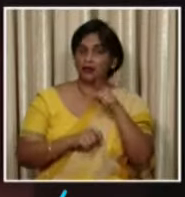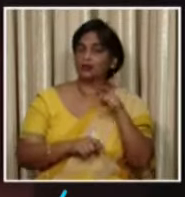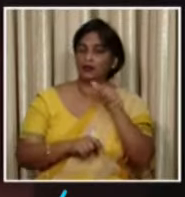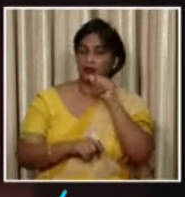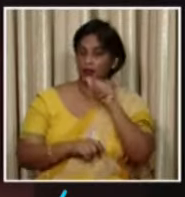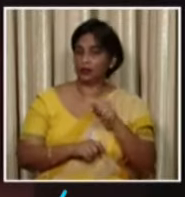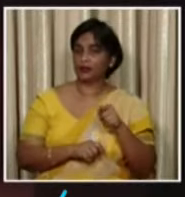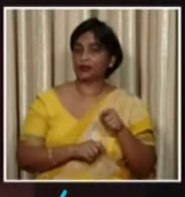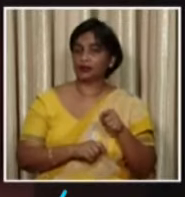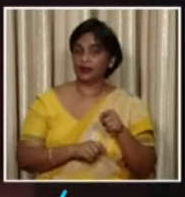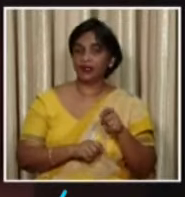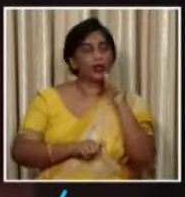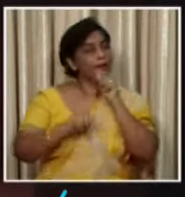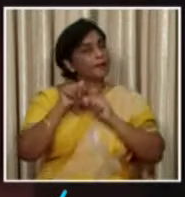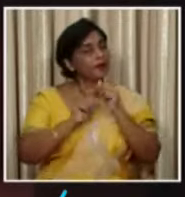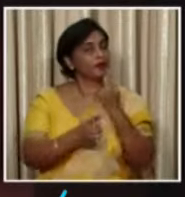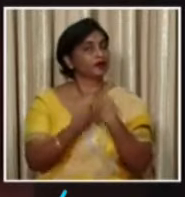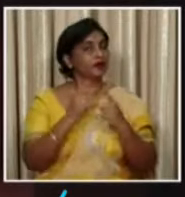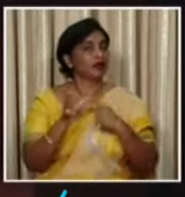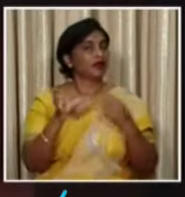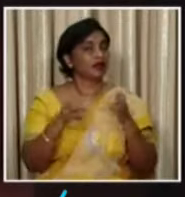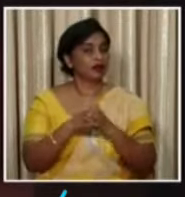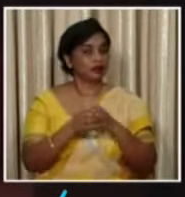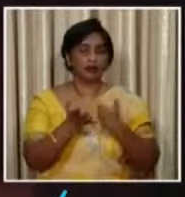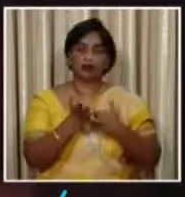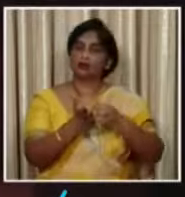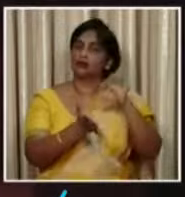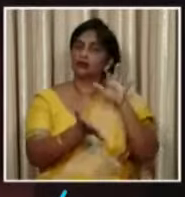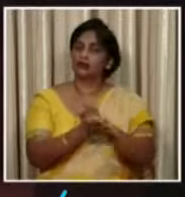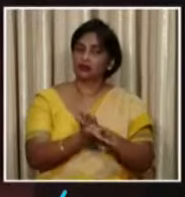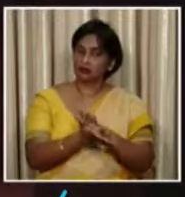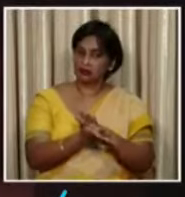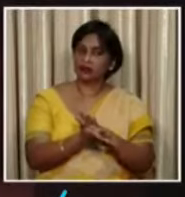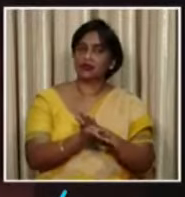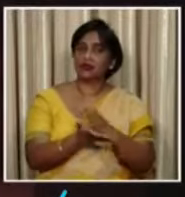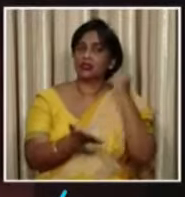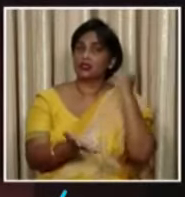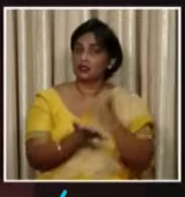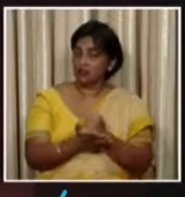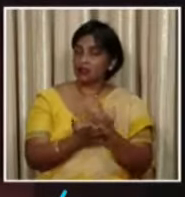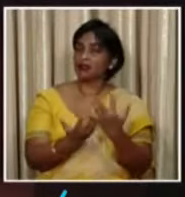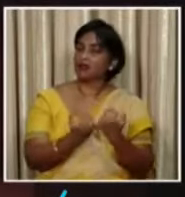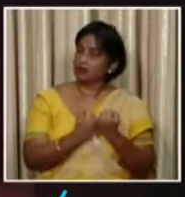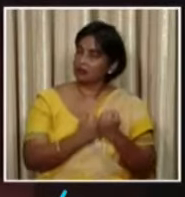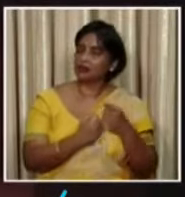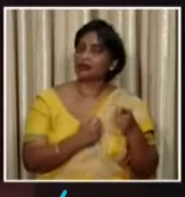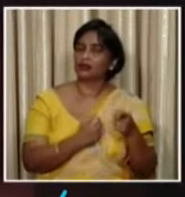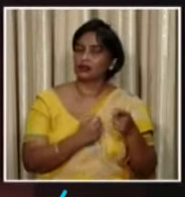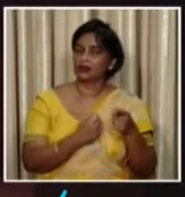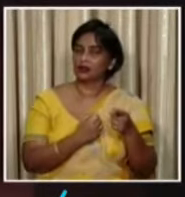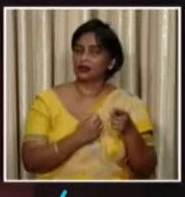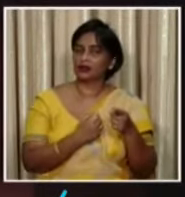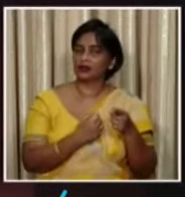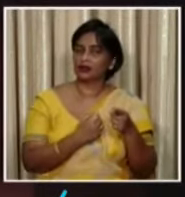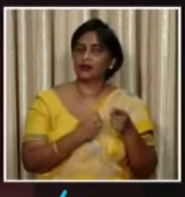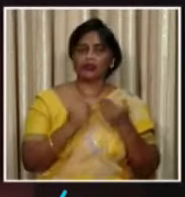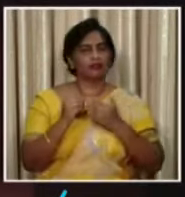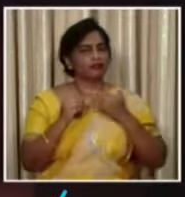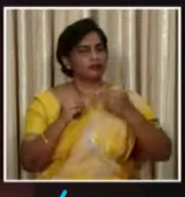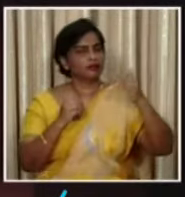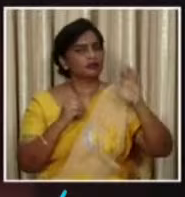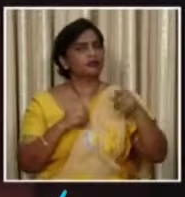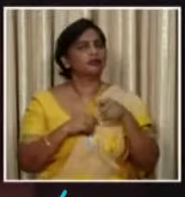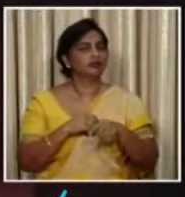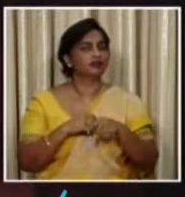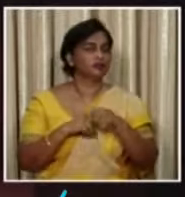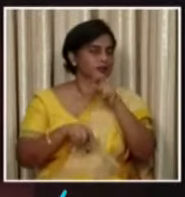වශයෙන්ම ඖෂධ නියාමන අධිකාරියේ ලියාපදිංචි සහතිකය ලැබිලා මේ ටික කාලයකදී තමයි